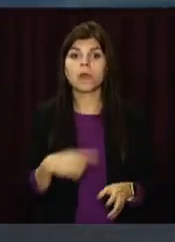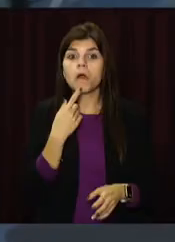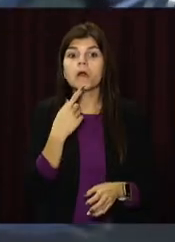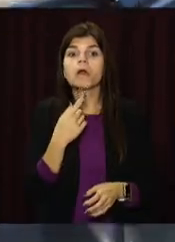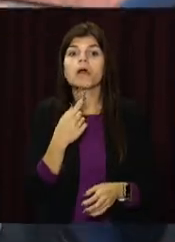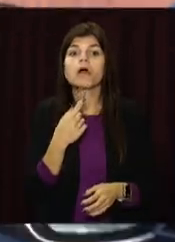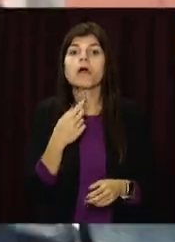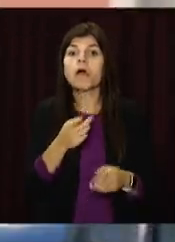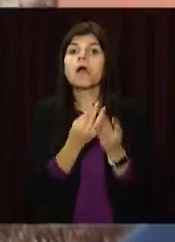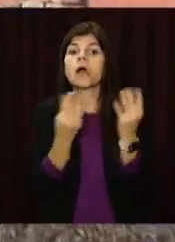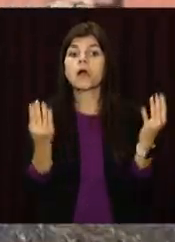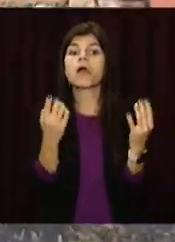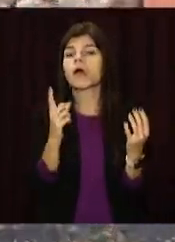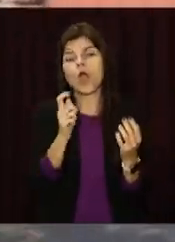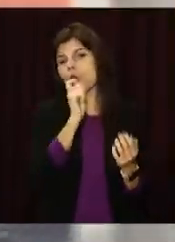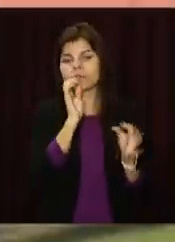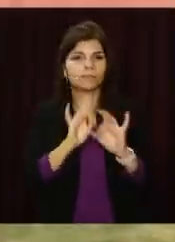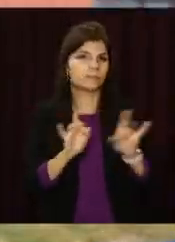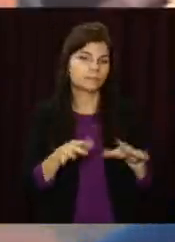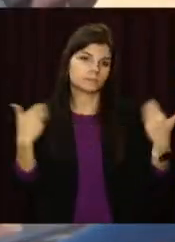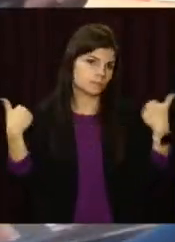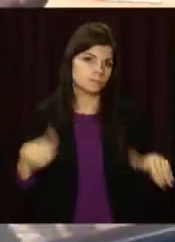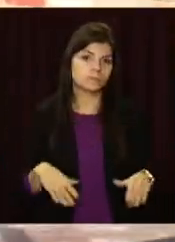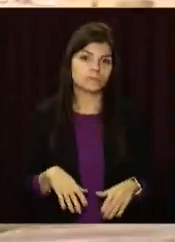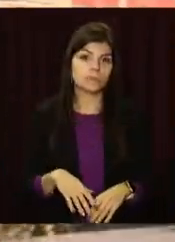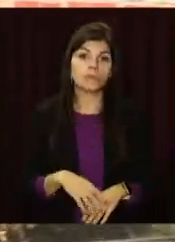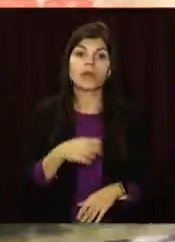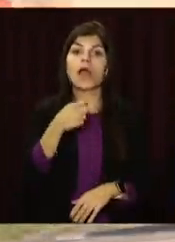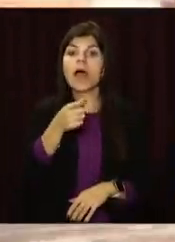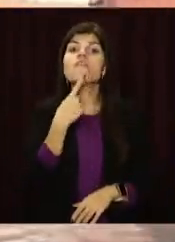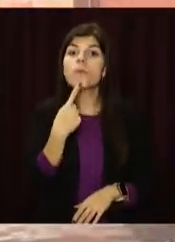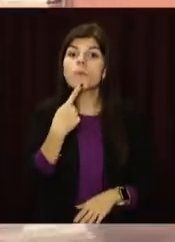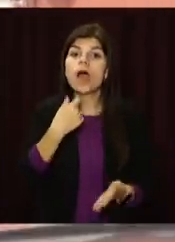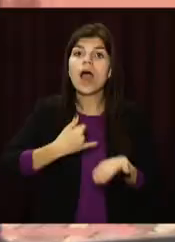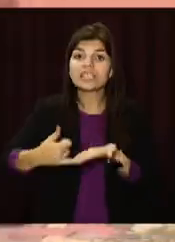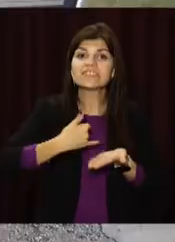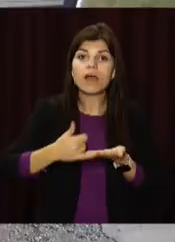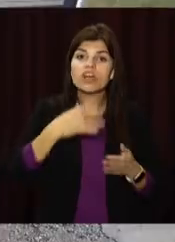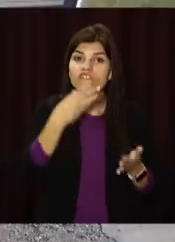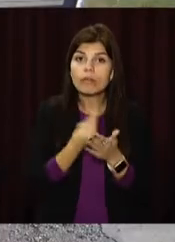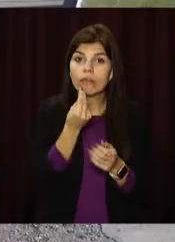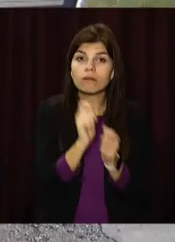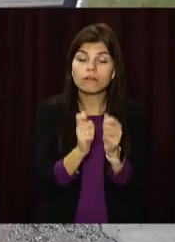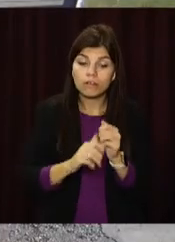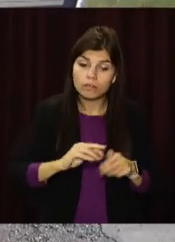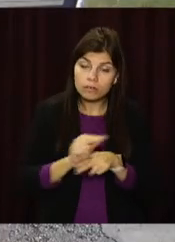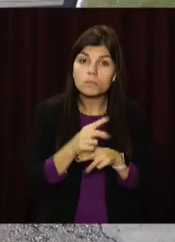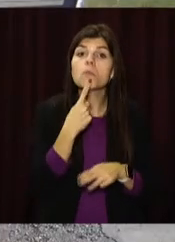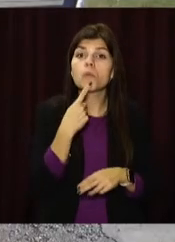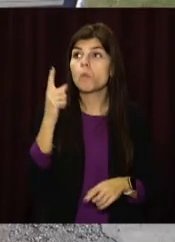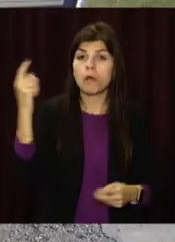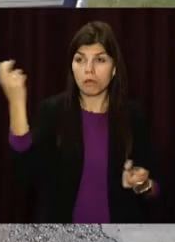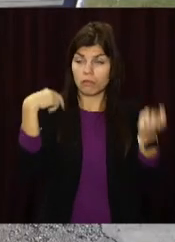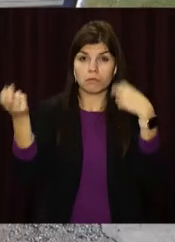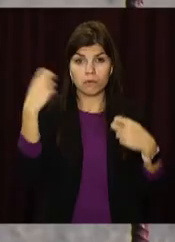Чому? Тому. Ви положите за свої гроші асфальт, а потім посмотрите. У Новоолександрівці, що не поворіт,